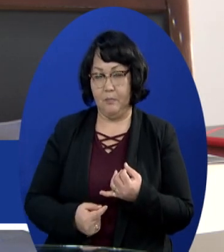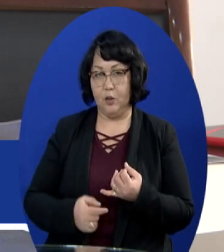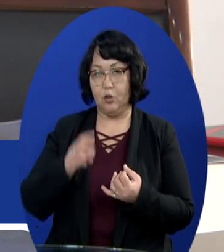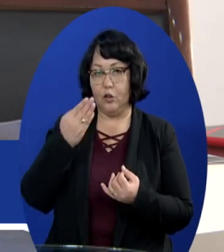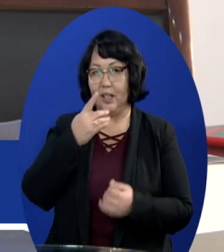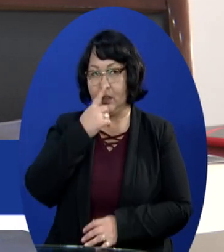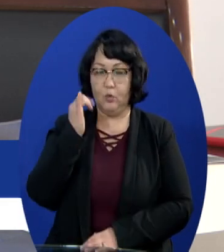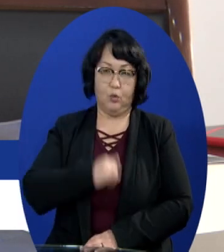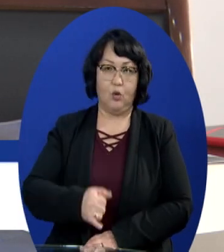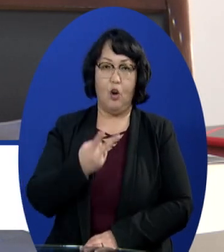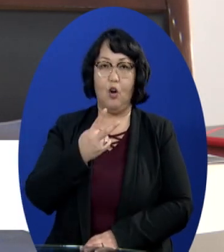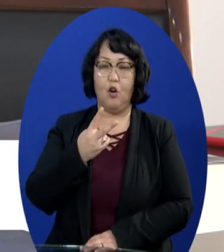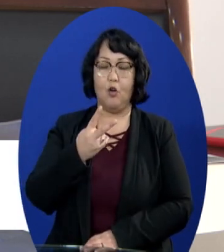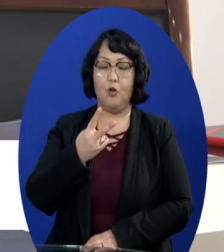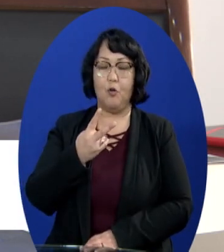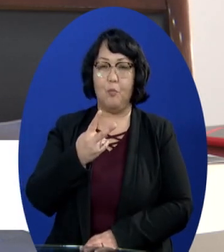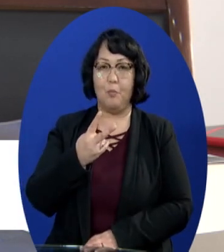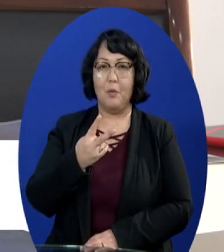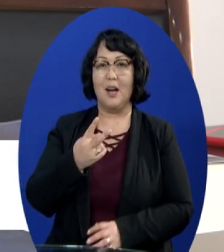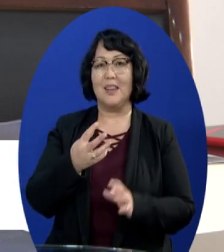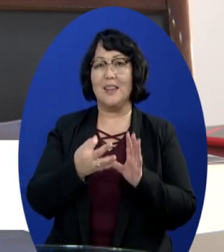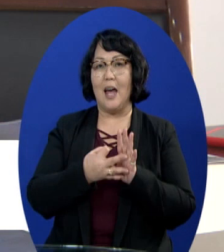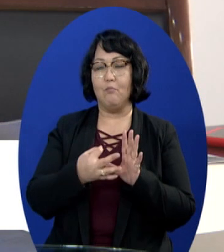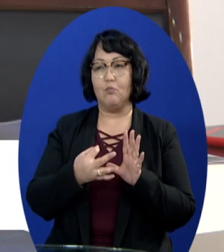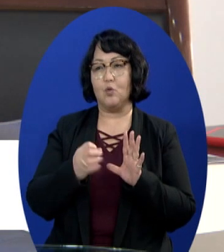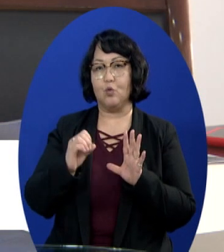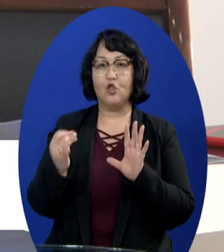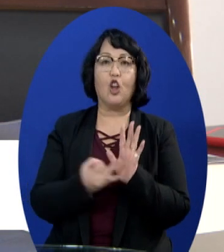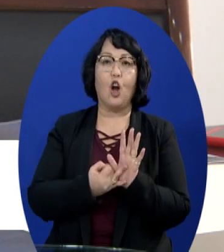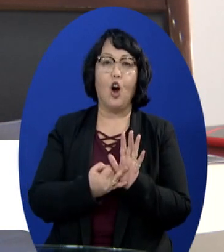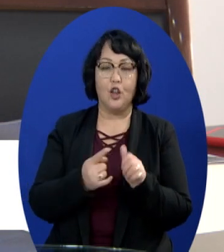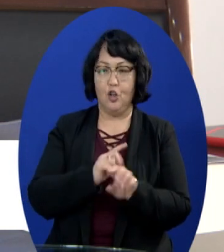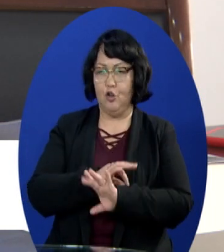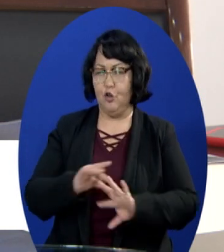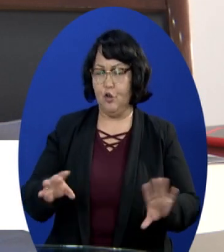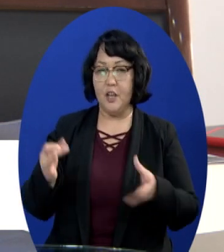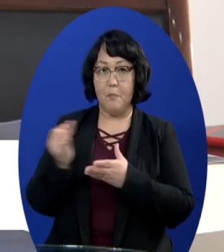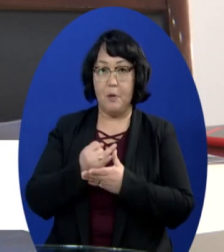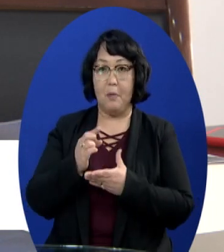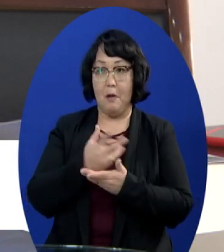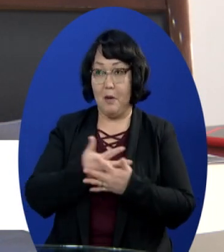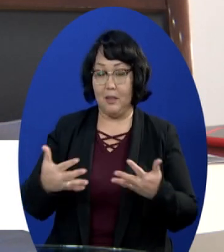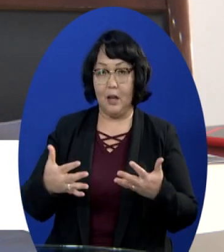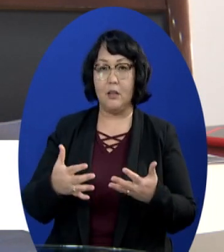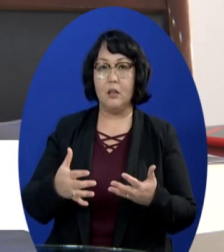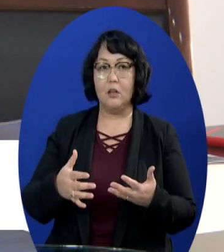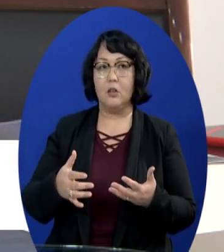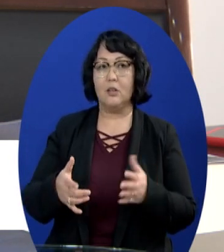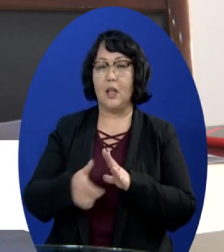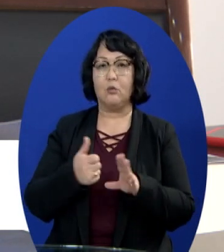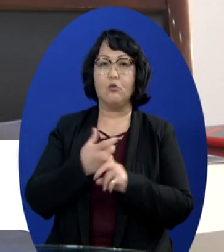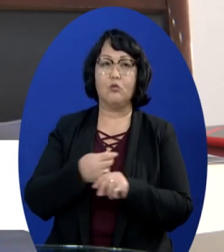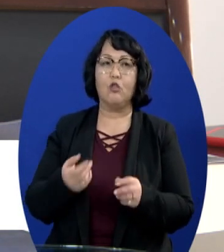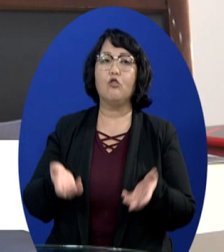Хятад улс бол 2,807 төрлийн бүтээгдэхүүний импортын тарифыг хөнгөлнө гэсч заасан байдаг юм байна. А Монгол улс